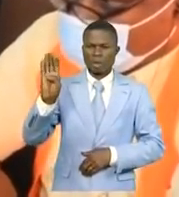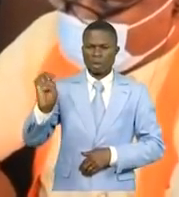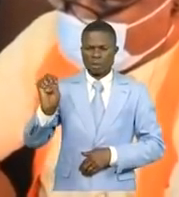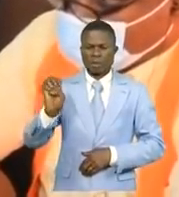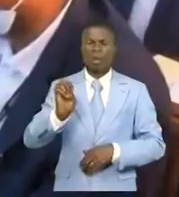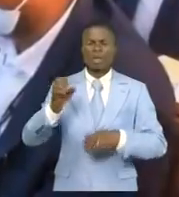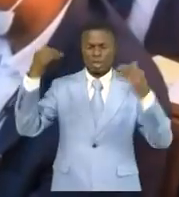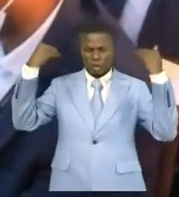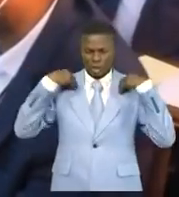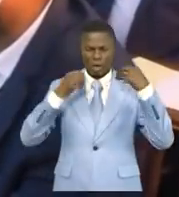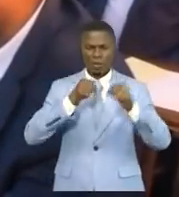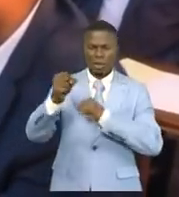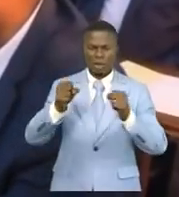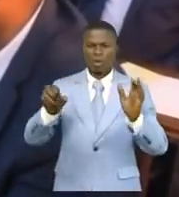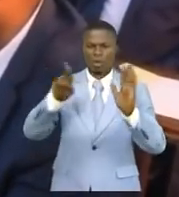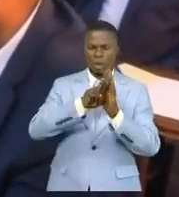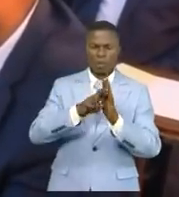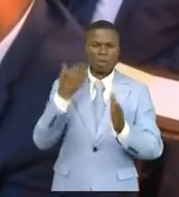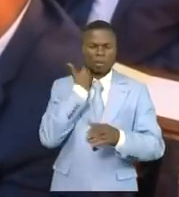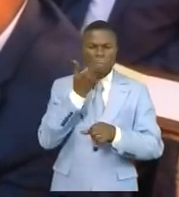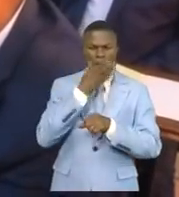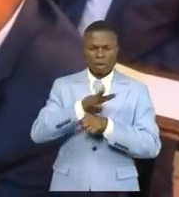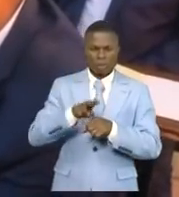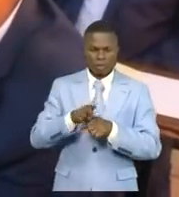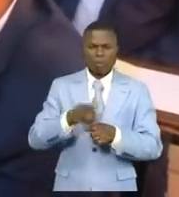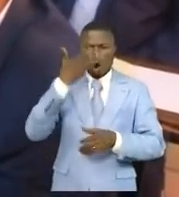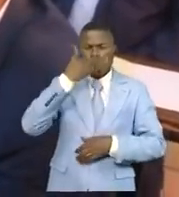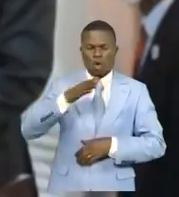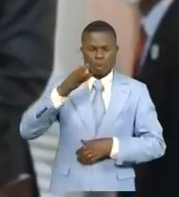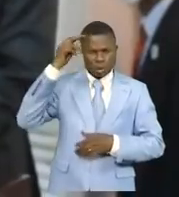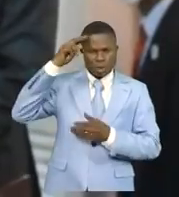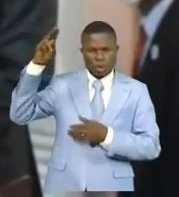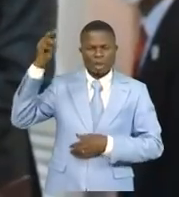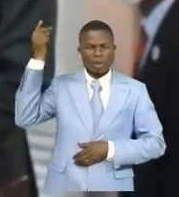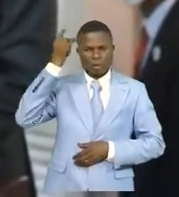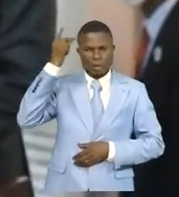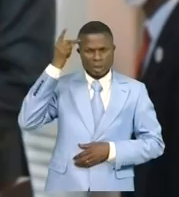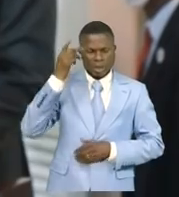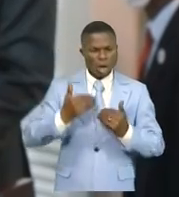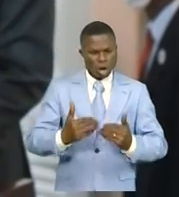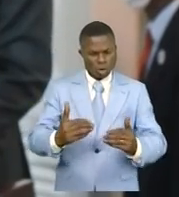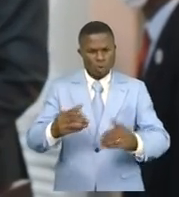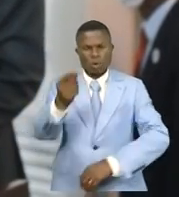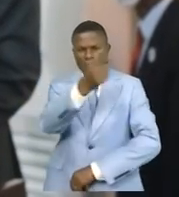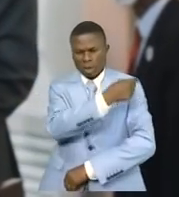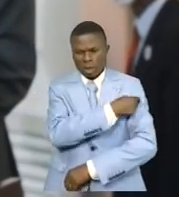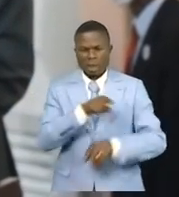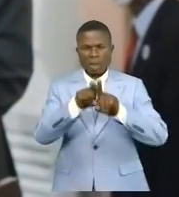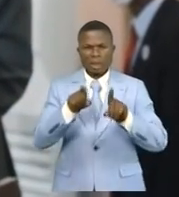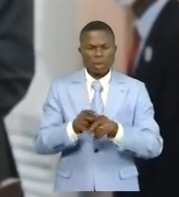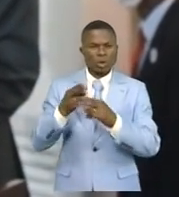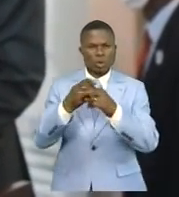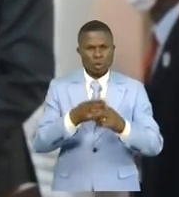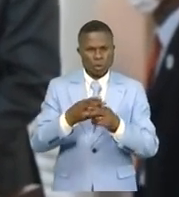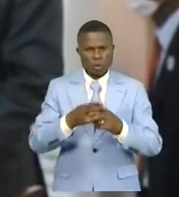en RDC. Il a souligné par ailleurs que les cliniques universitaires vont procéder à la vaccination mais aussi à la surveillance